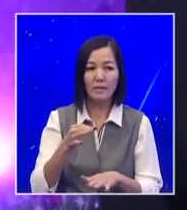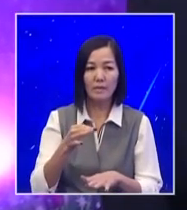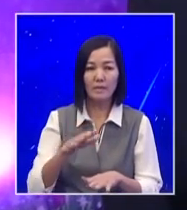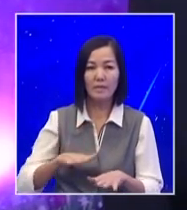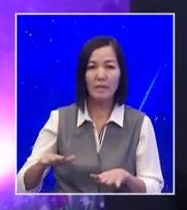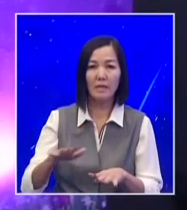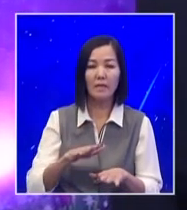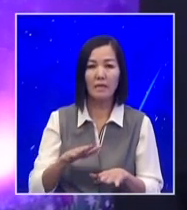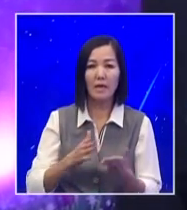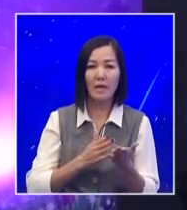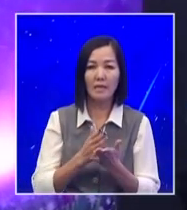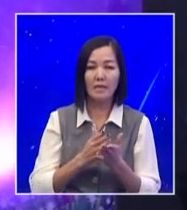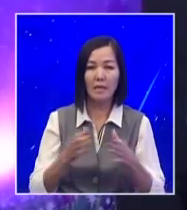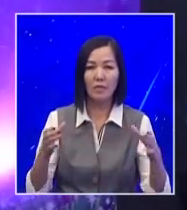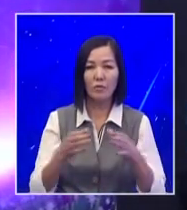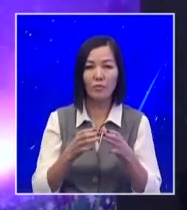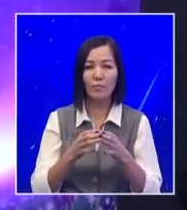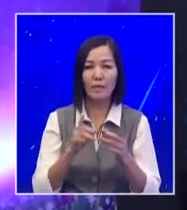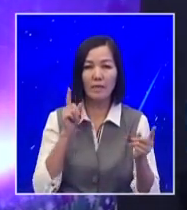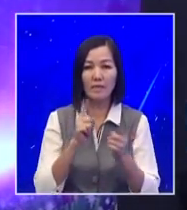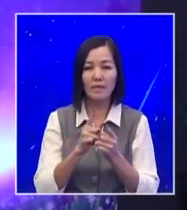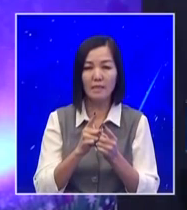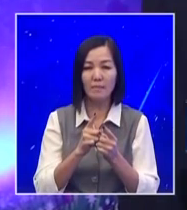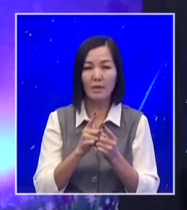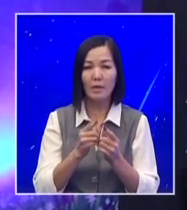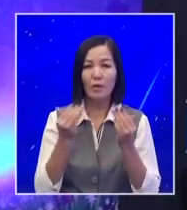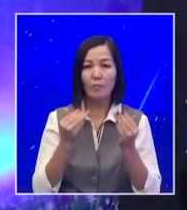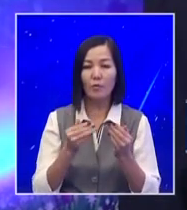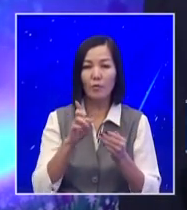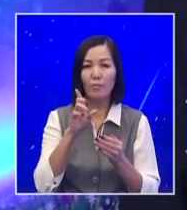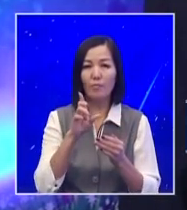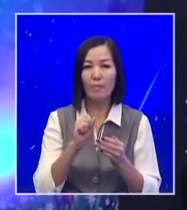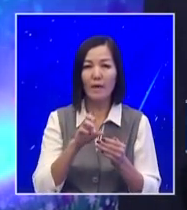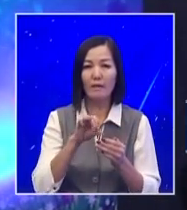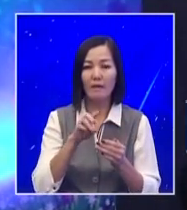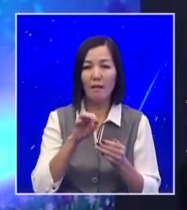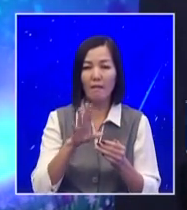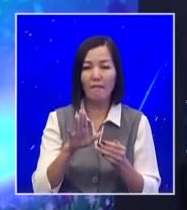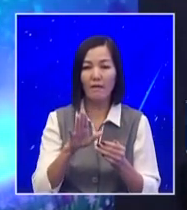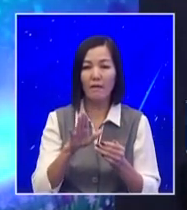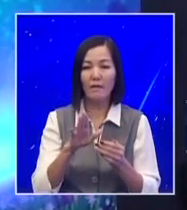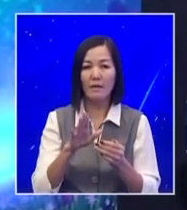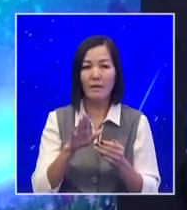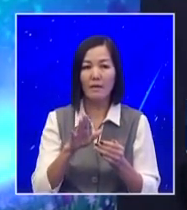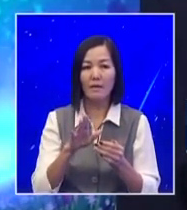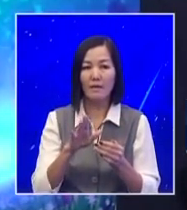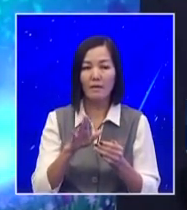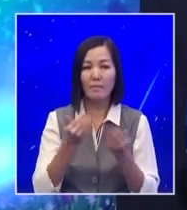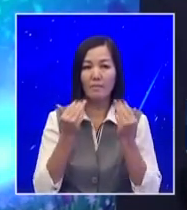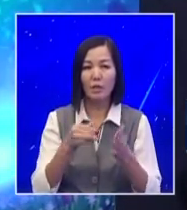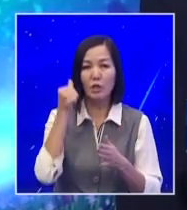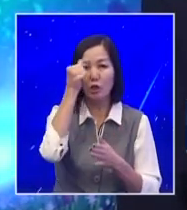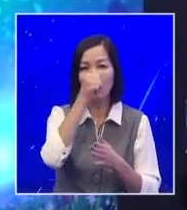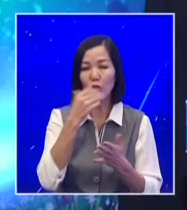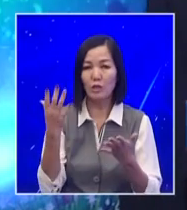Облыстың ақсақалдарының бір тобын қабылдаған облыс әкімі Амандық Баталов биылғы